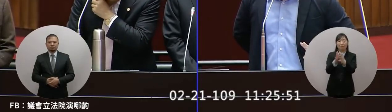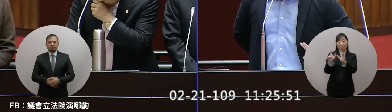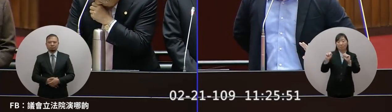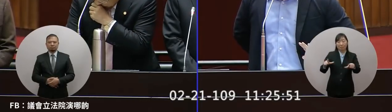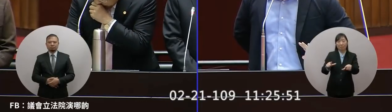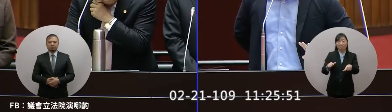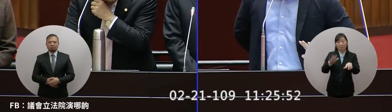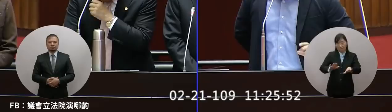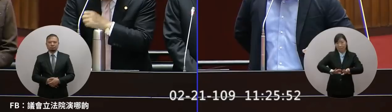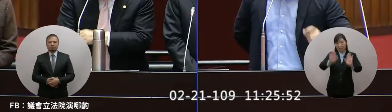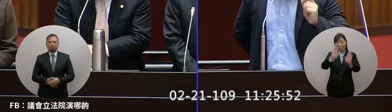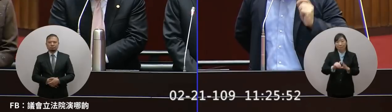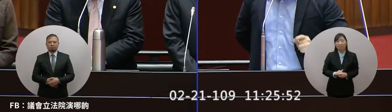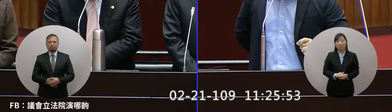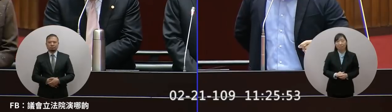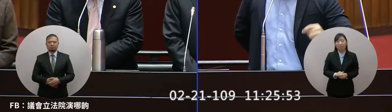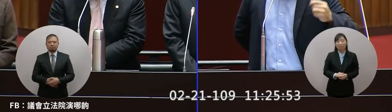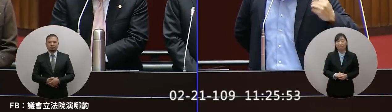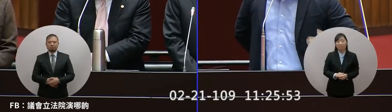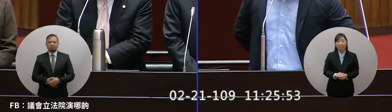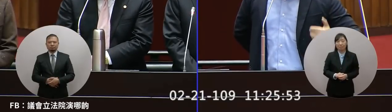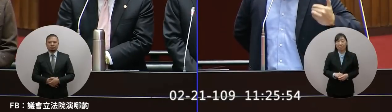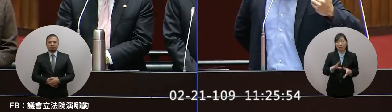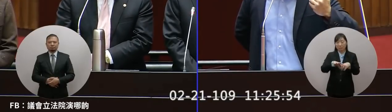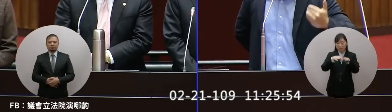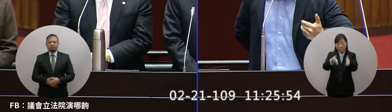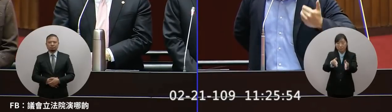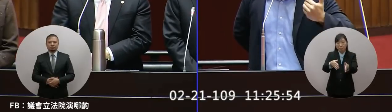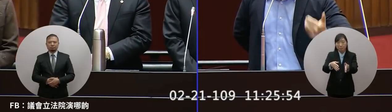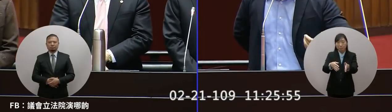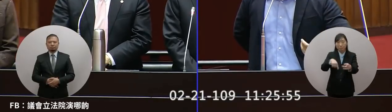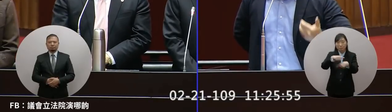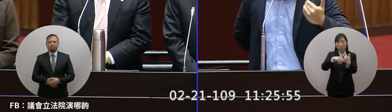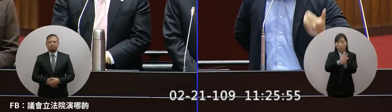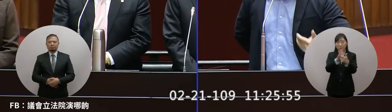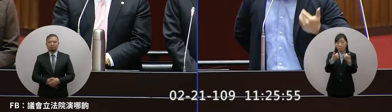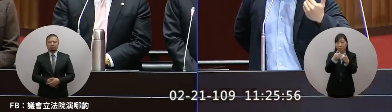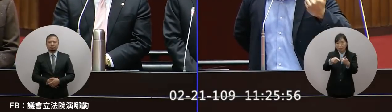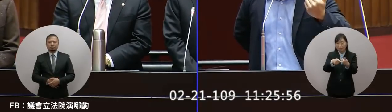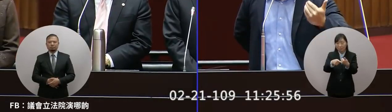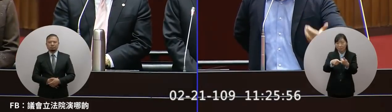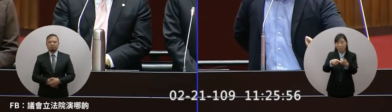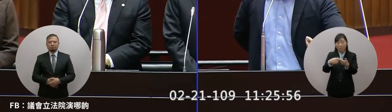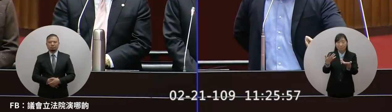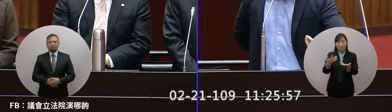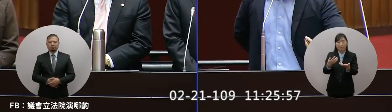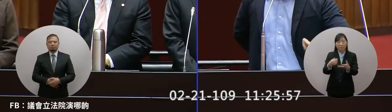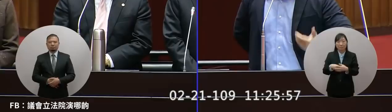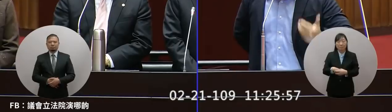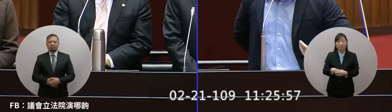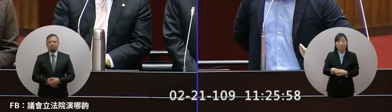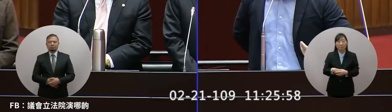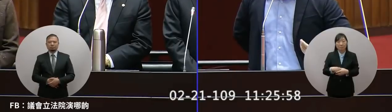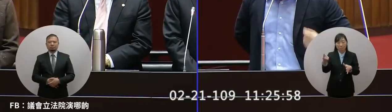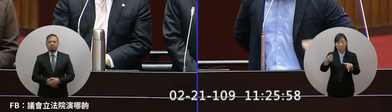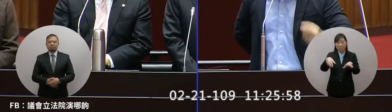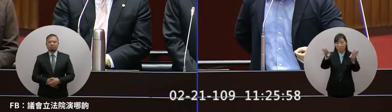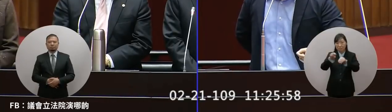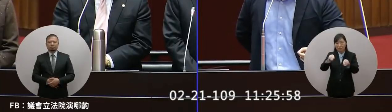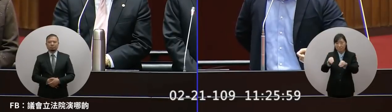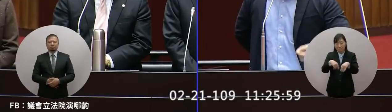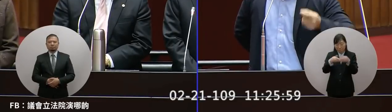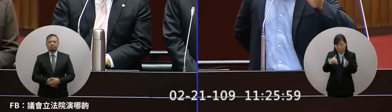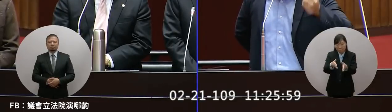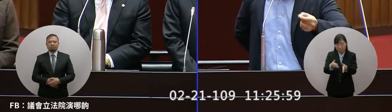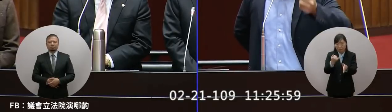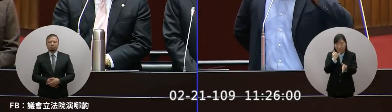然不同嘛。那是不是说，针对处转会他所累积的这一些这个成果，能够